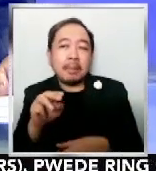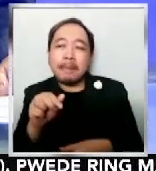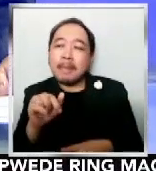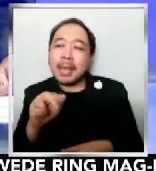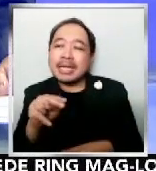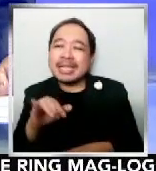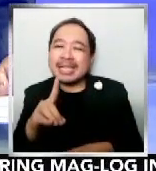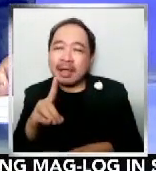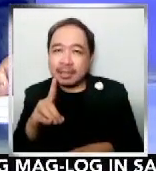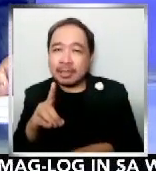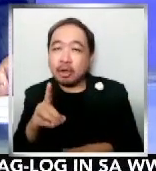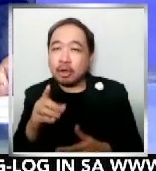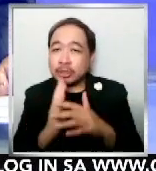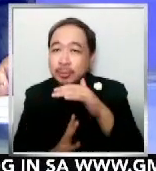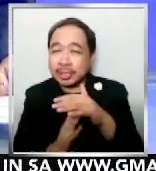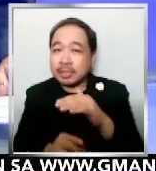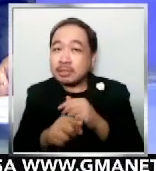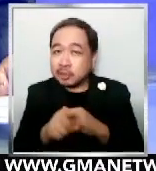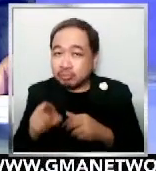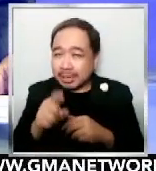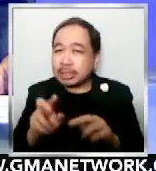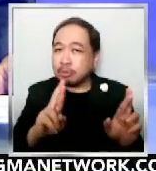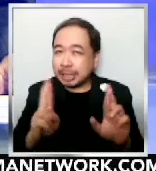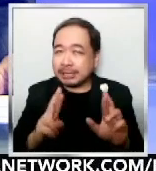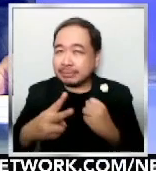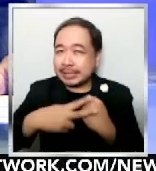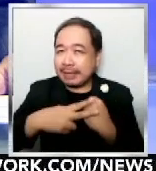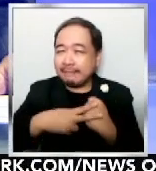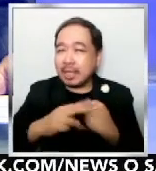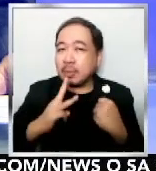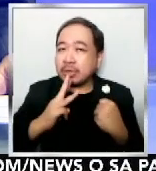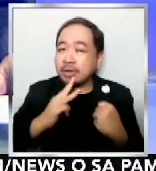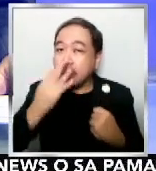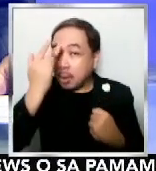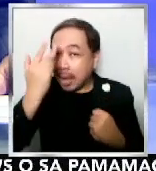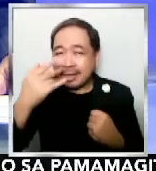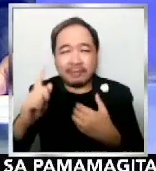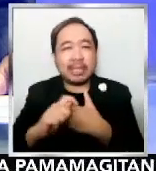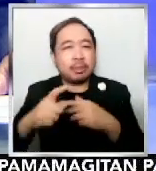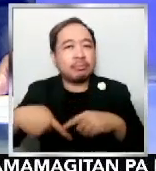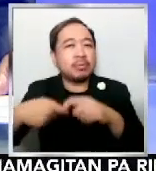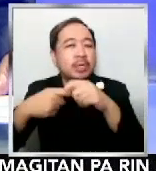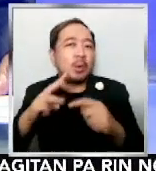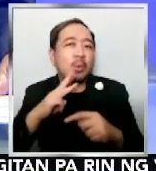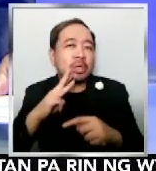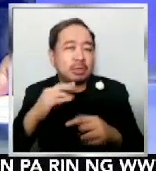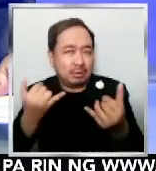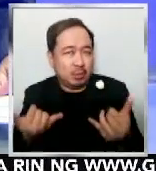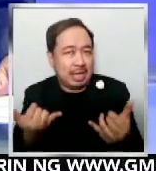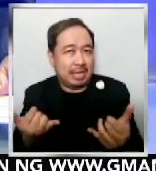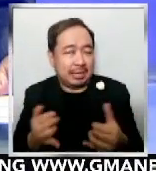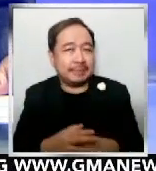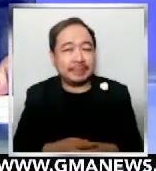Manila, mag-ipuno po kayo ng tubig dahil pangsamantala kayo mawawala ng supply ng tubig anawang oras ngayon. Nakatutok si